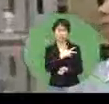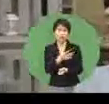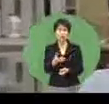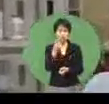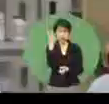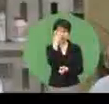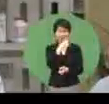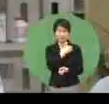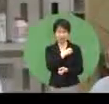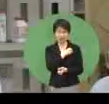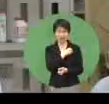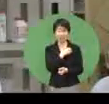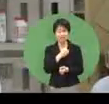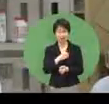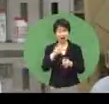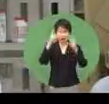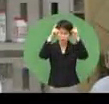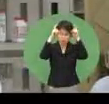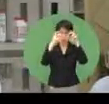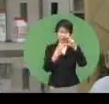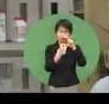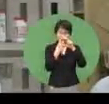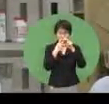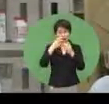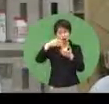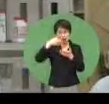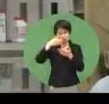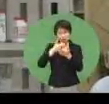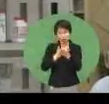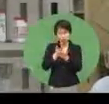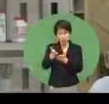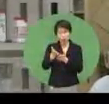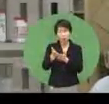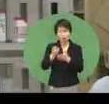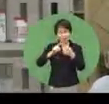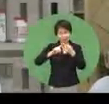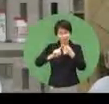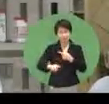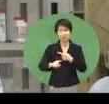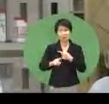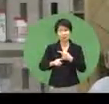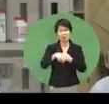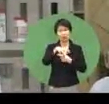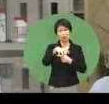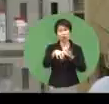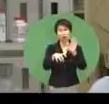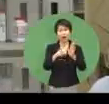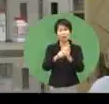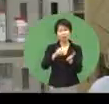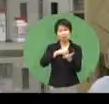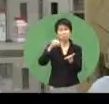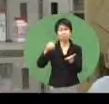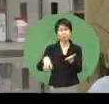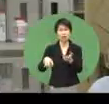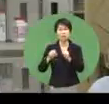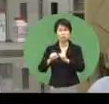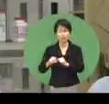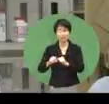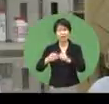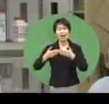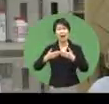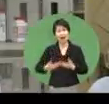って、牛や豚が食肉になる際、食用に適さない部分がありましたら排除して、安全